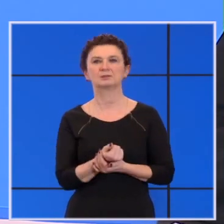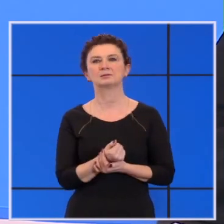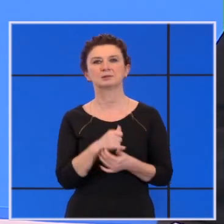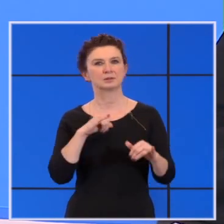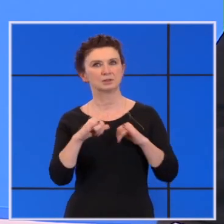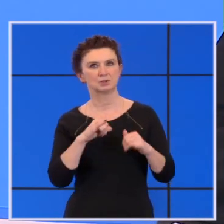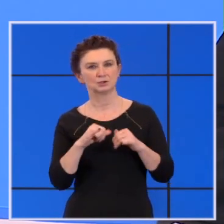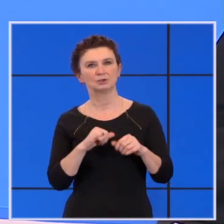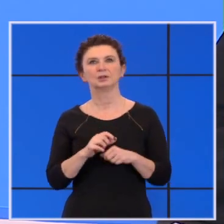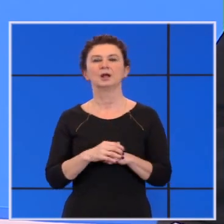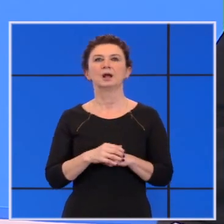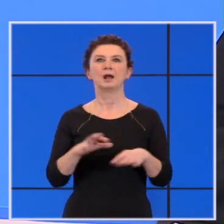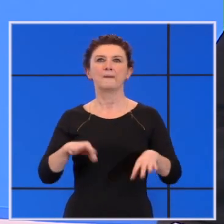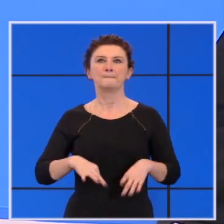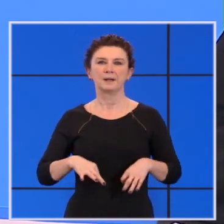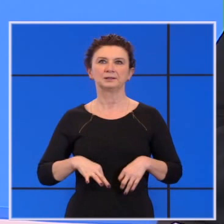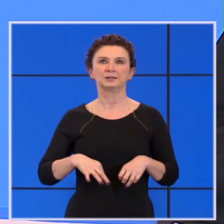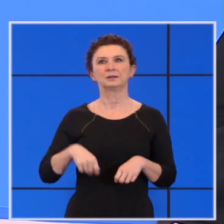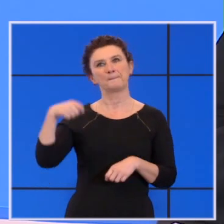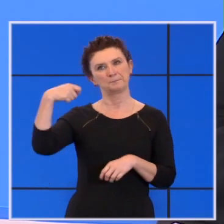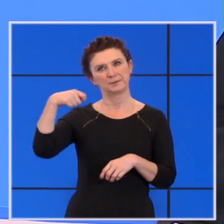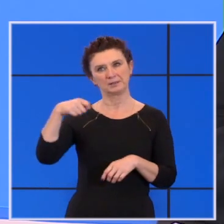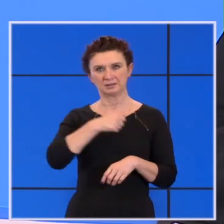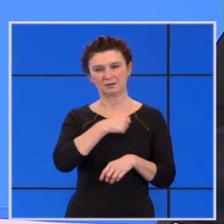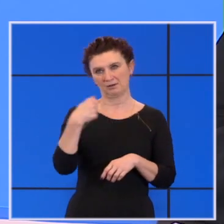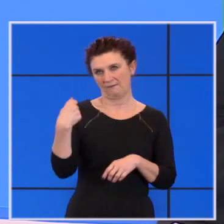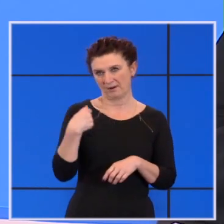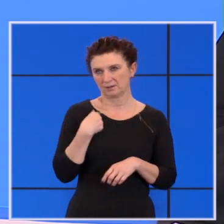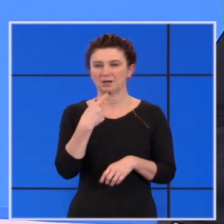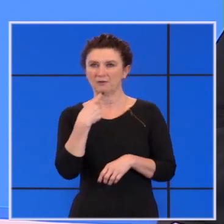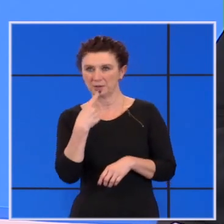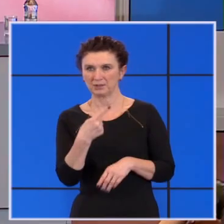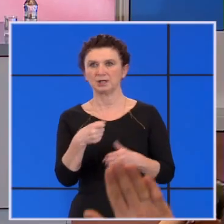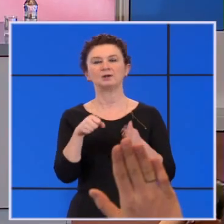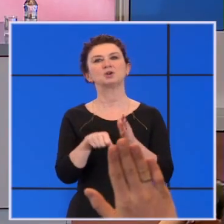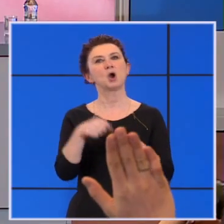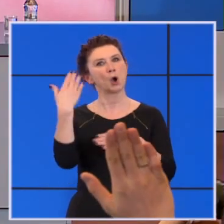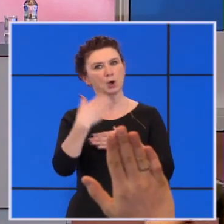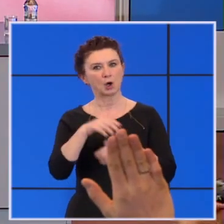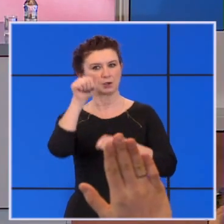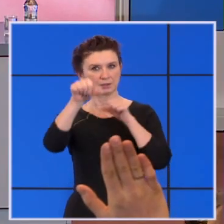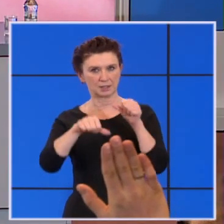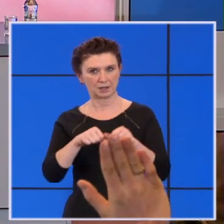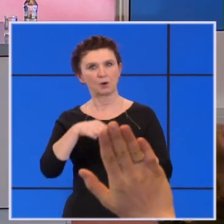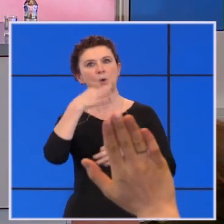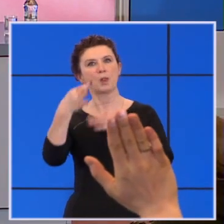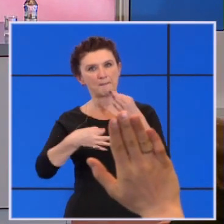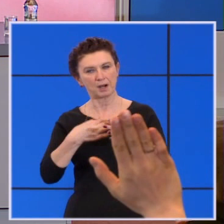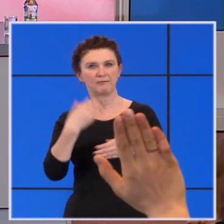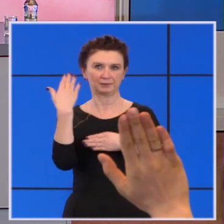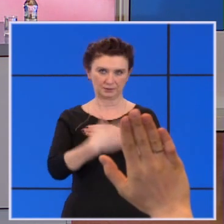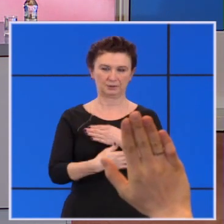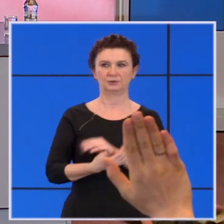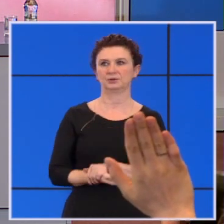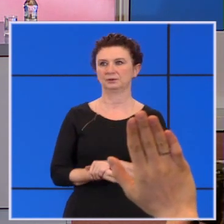pani prezydent, że do końca tego roku ta naprawa się zakończy. Dziękuję bardzo. Mamy teraz czas na pytania i